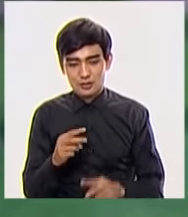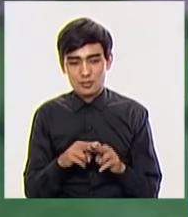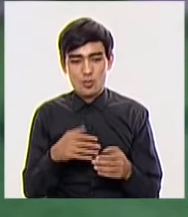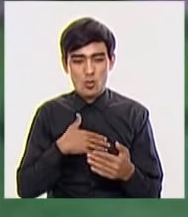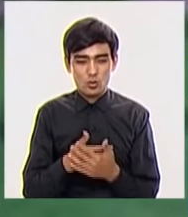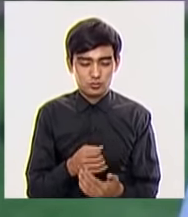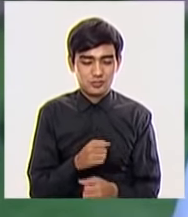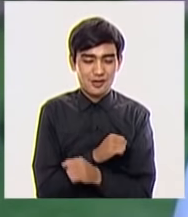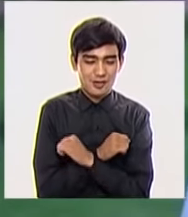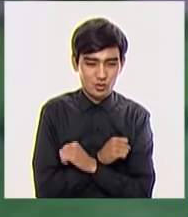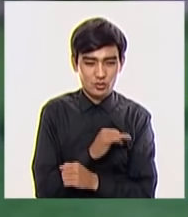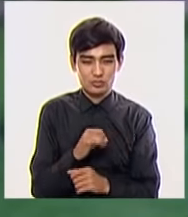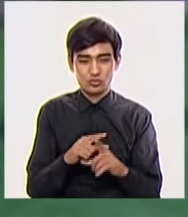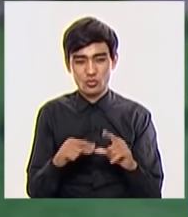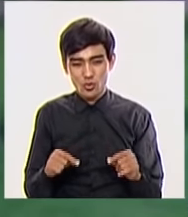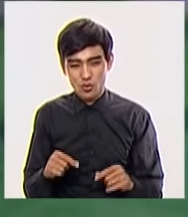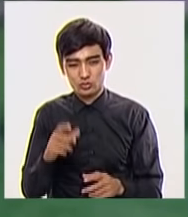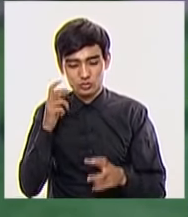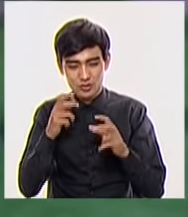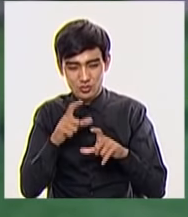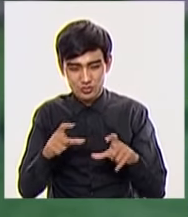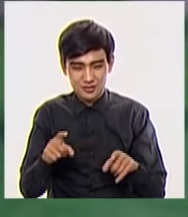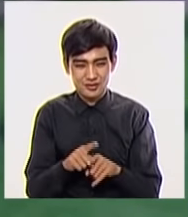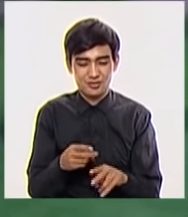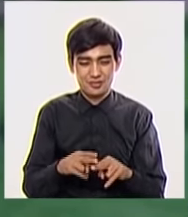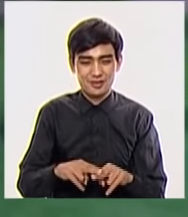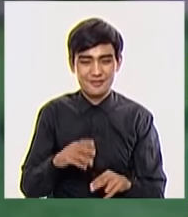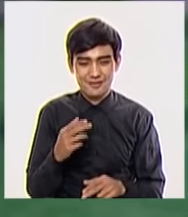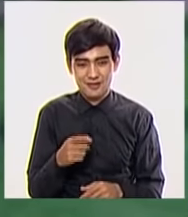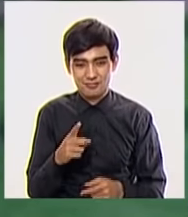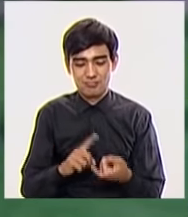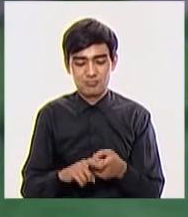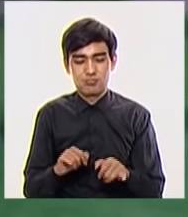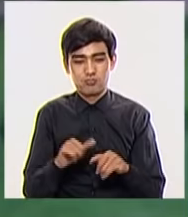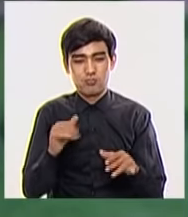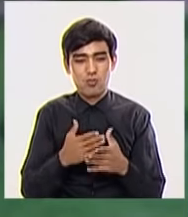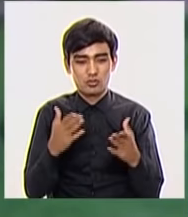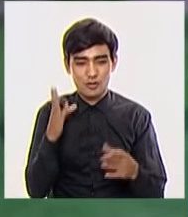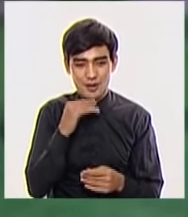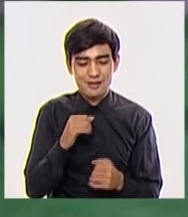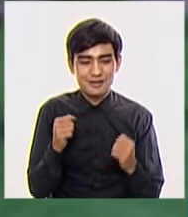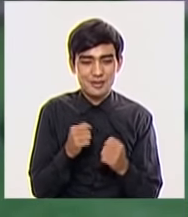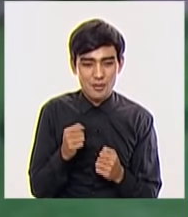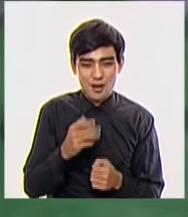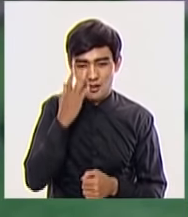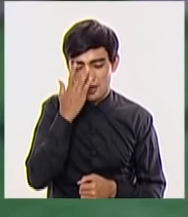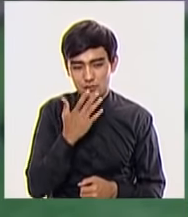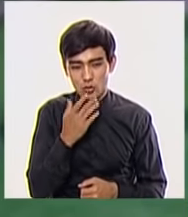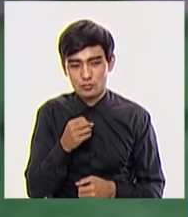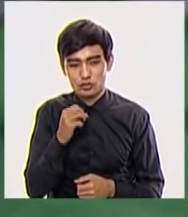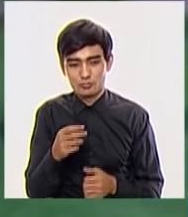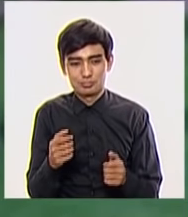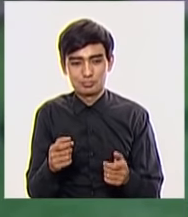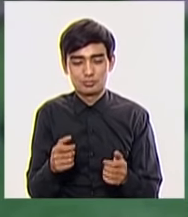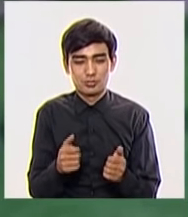и каникул школьников и студентов, да. Ну и, конечно, по сравнению с зимой, то есть летом люди выезжают